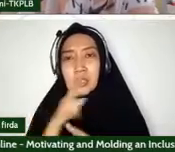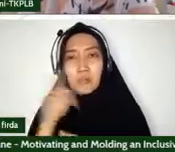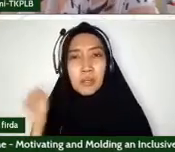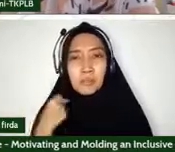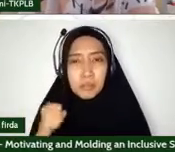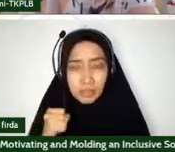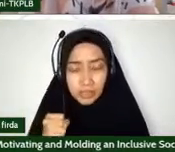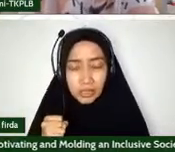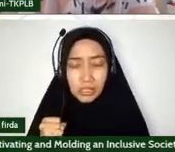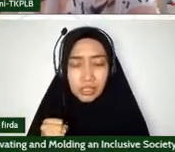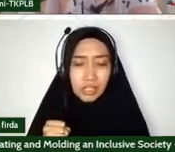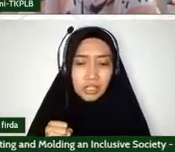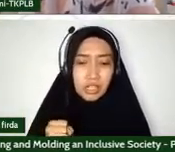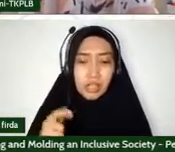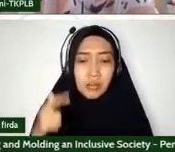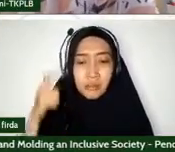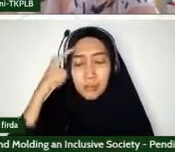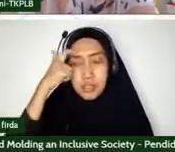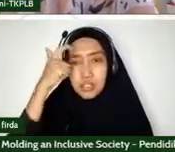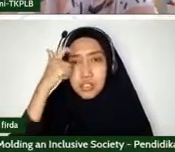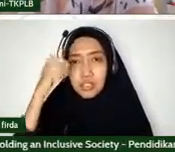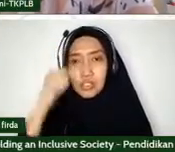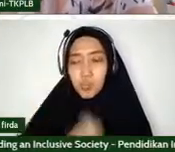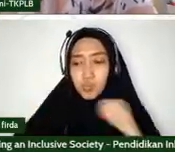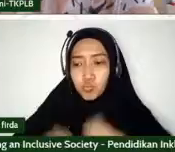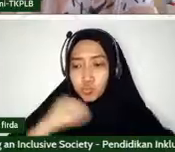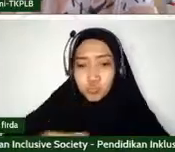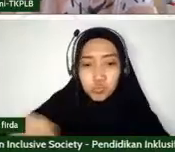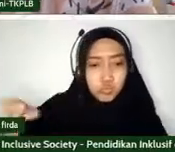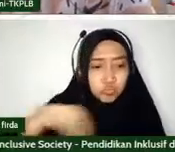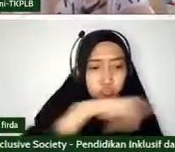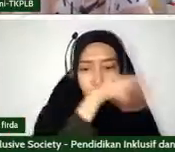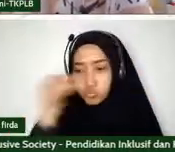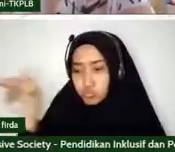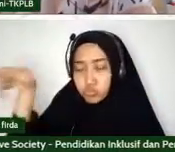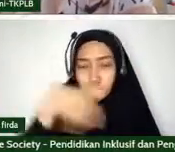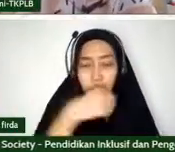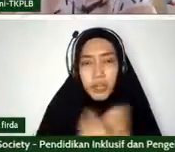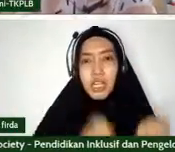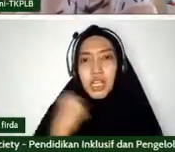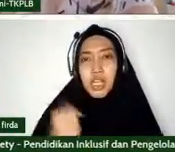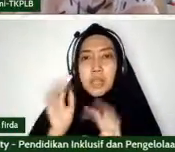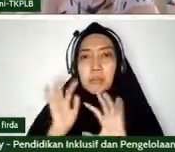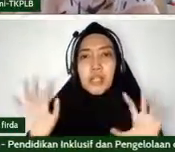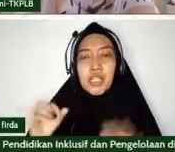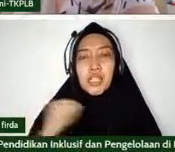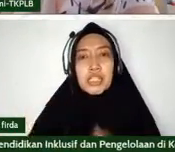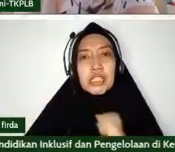Dia belajarnya itu sambil gerak ke sana kemari, lebih senang kegiatan-kegiatan yang banyak gerak. Jadi